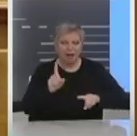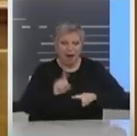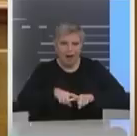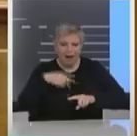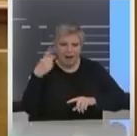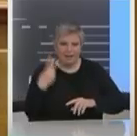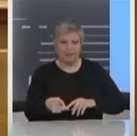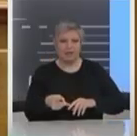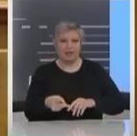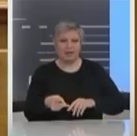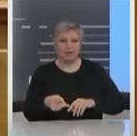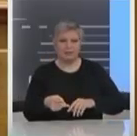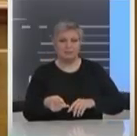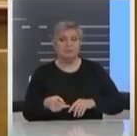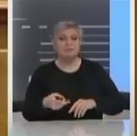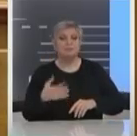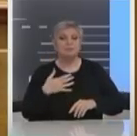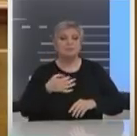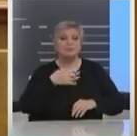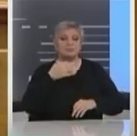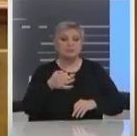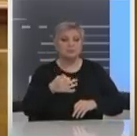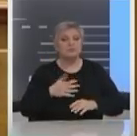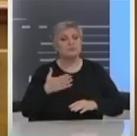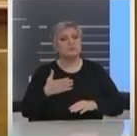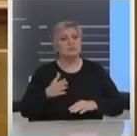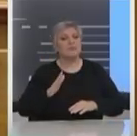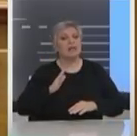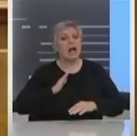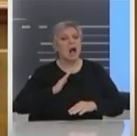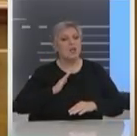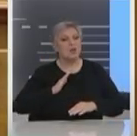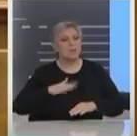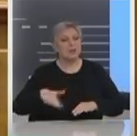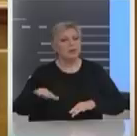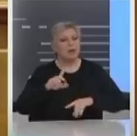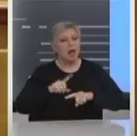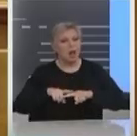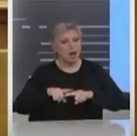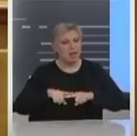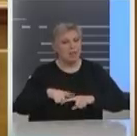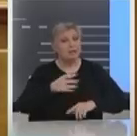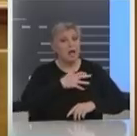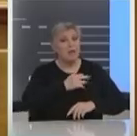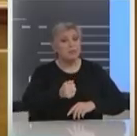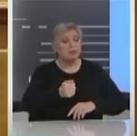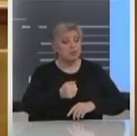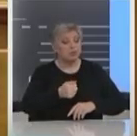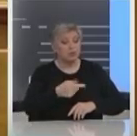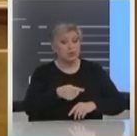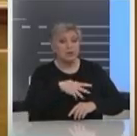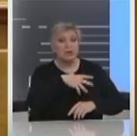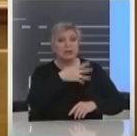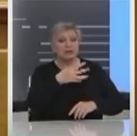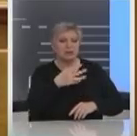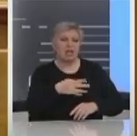κύριοι συνάδελφοι, ότι δικαιολογώ πλήρως τον ελληνικό λαό που δεν έχει καμία εμπιστοσύνη σε αυτή την κυβέρνηση. Ούτε εγώ